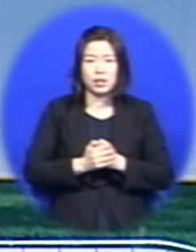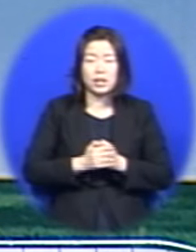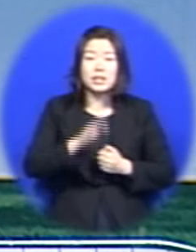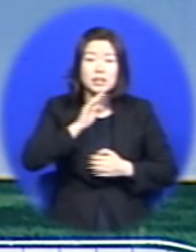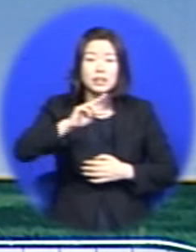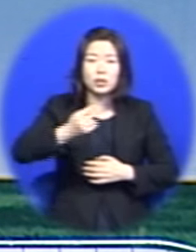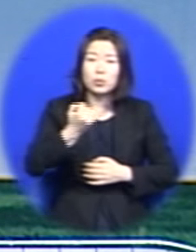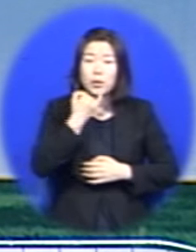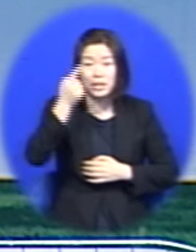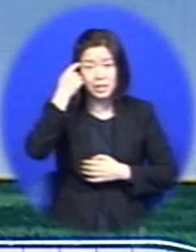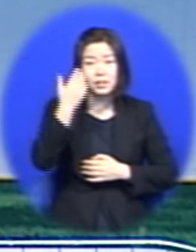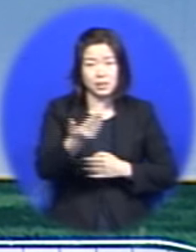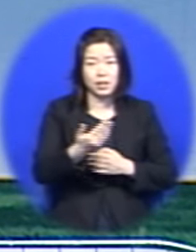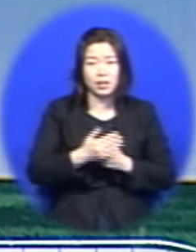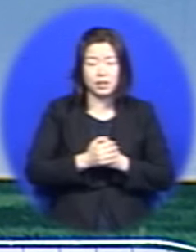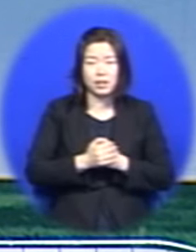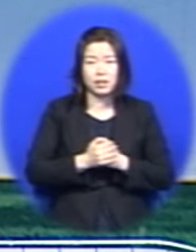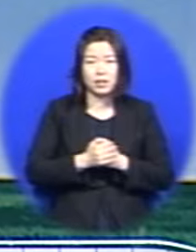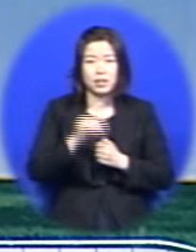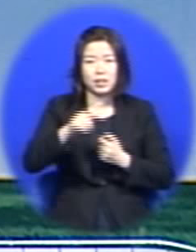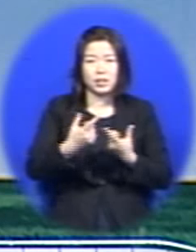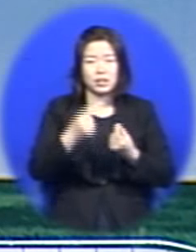그래도 괜찮겠냐?